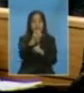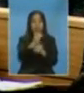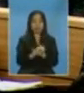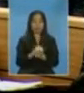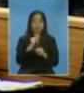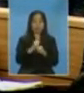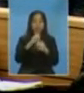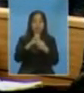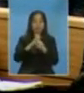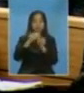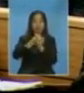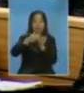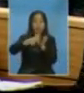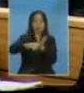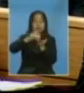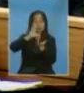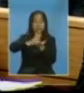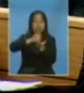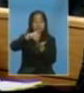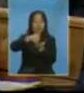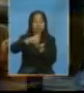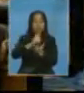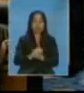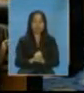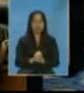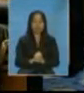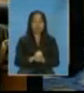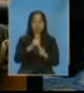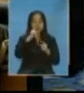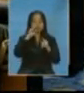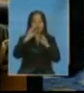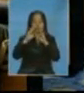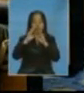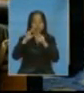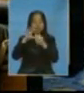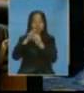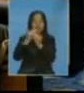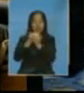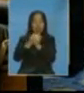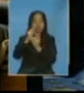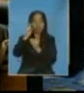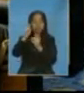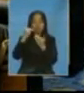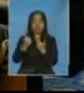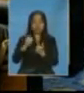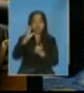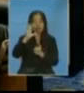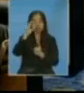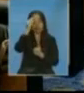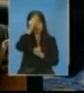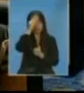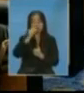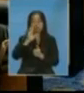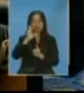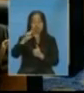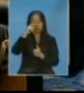ทำเรื่องหนี้กองทุนฟื้นฟูครับจะเอากรณีนั้นมาเปรียบเทียบกับการกู้เงินครั้งนี้หรือมิยาซาว่าหรือไทยเข้ม